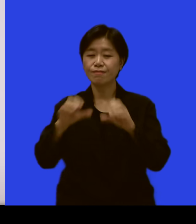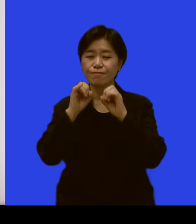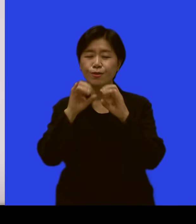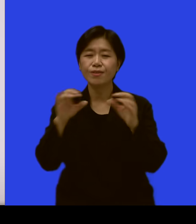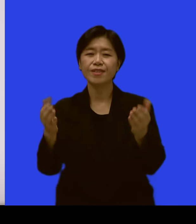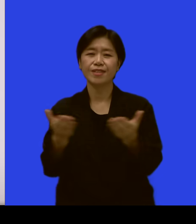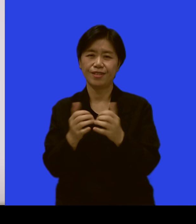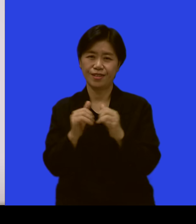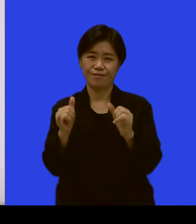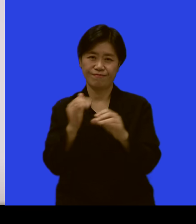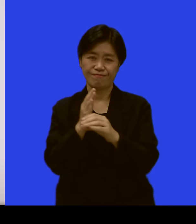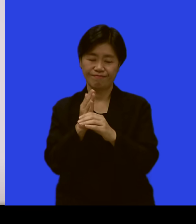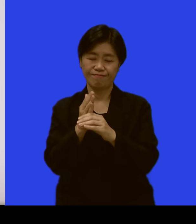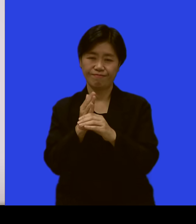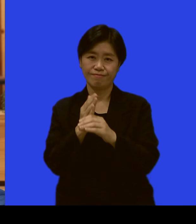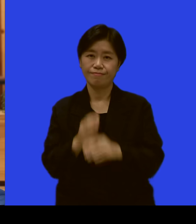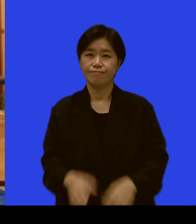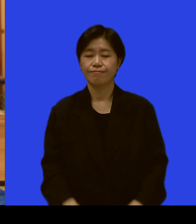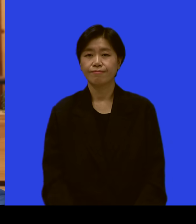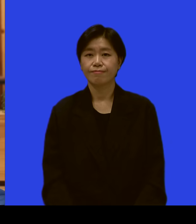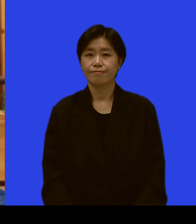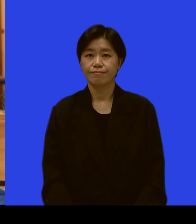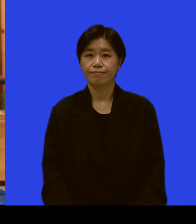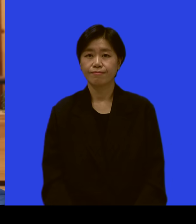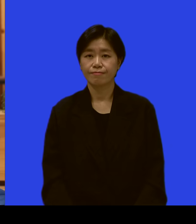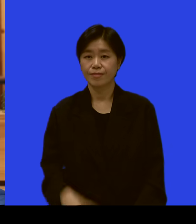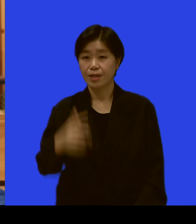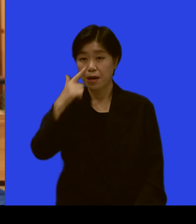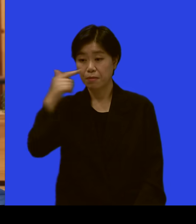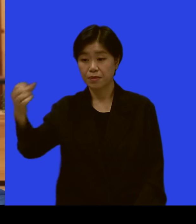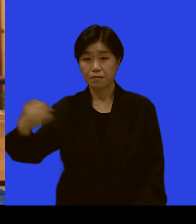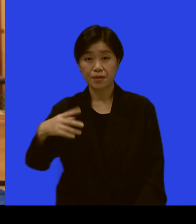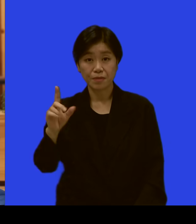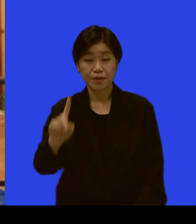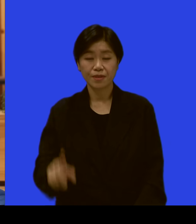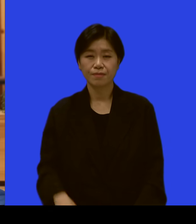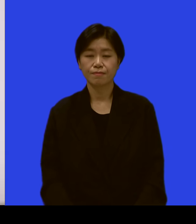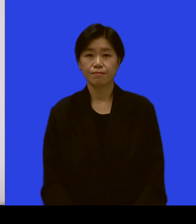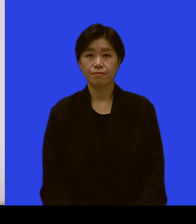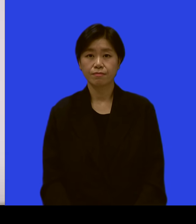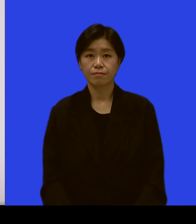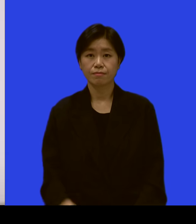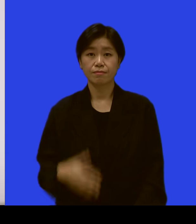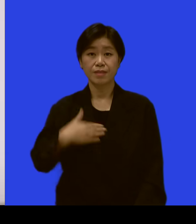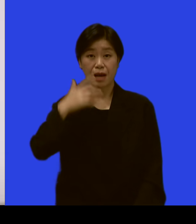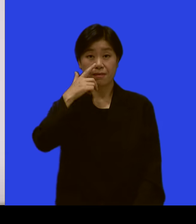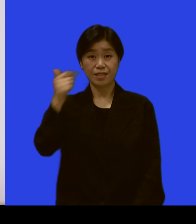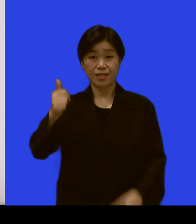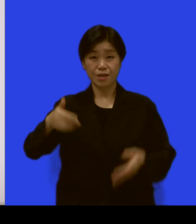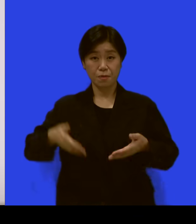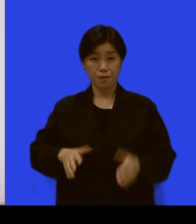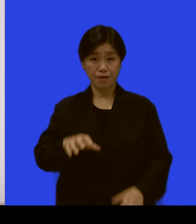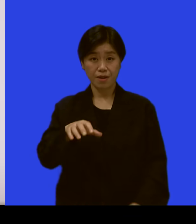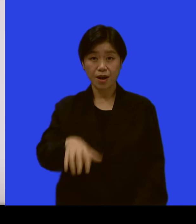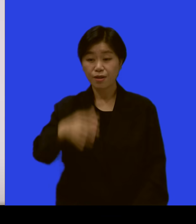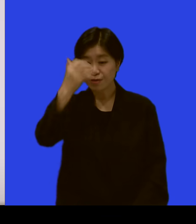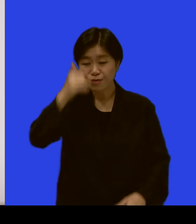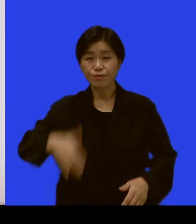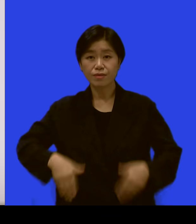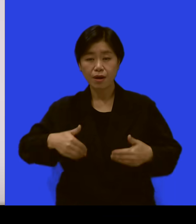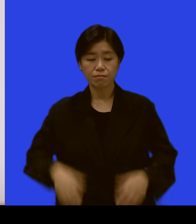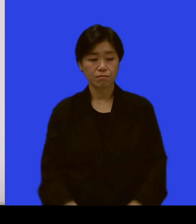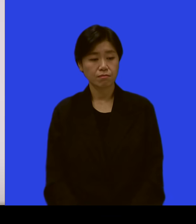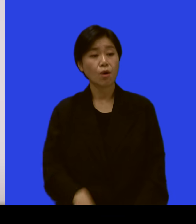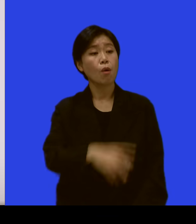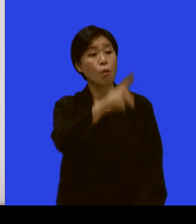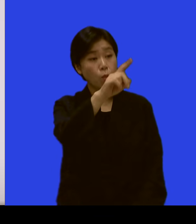하는 목회를 하게 됐죠. 그때 찾아갔더니 아버지 뭐라고 하시던가요? 저희 아버지가 충남 분이시니까